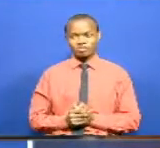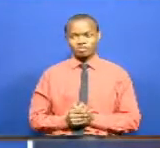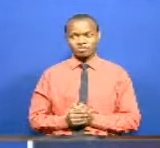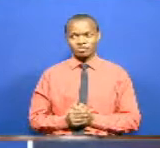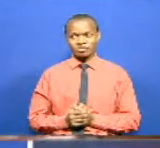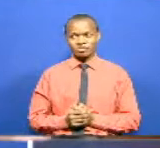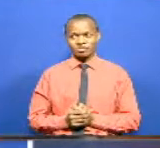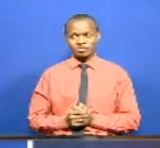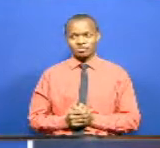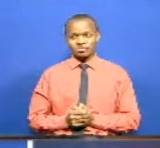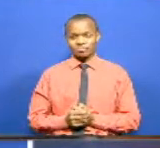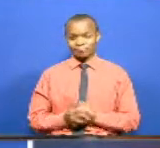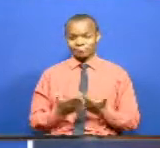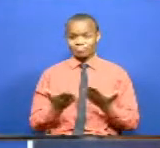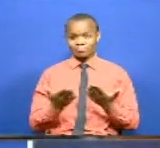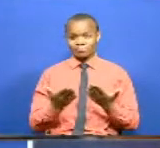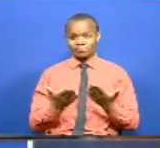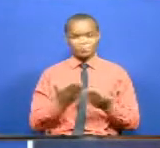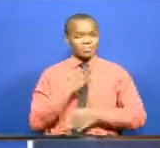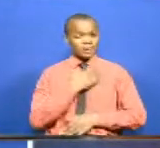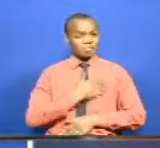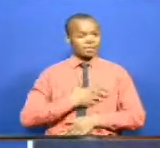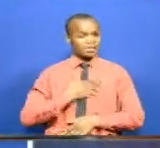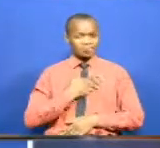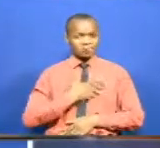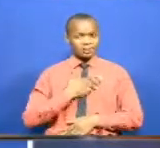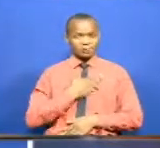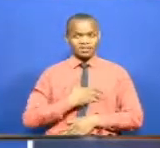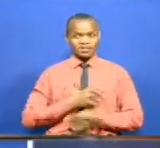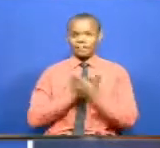Bwana, please my friends.